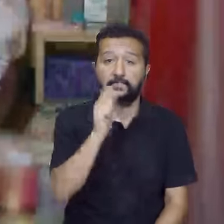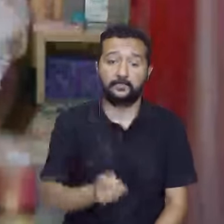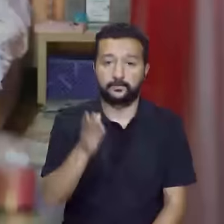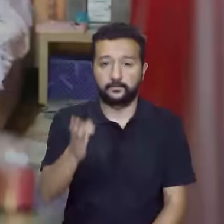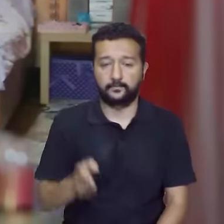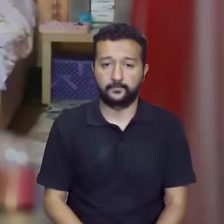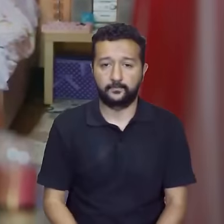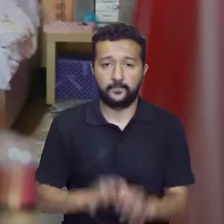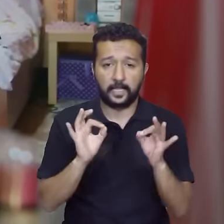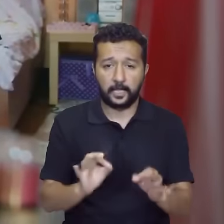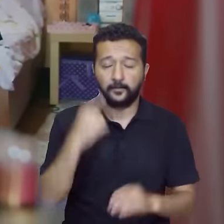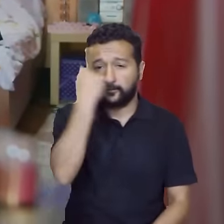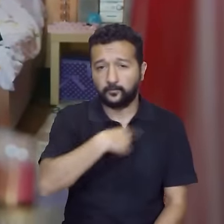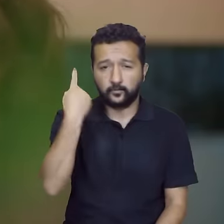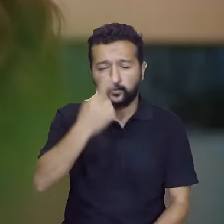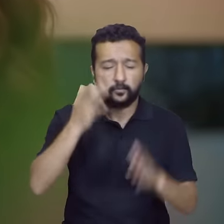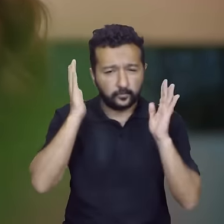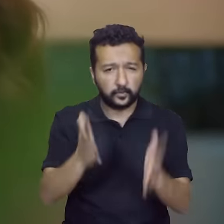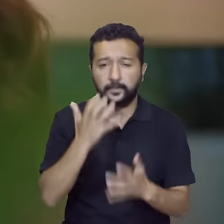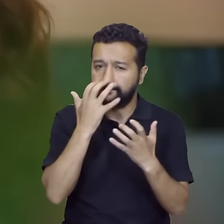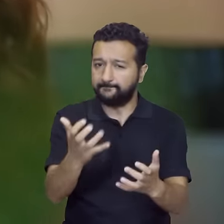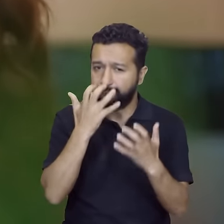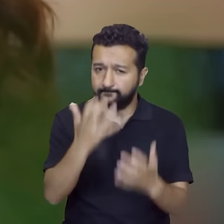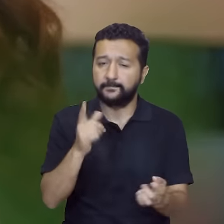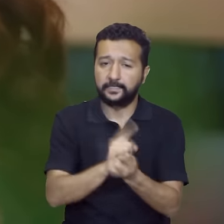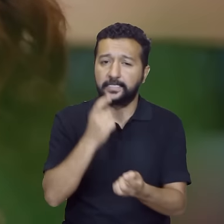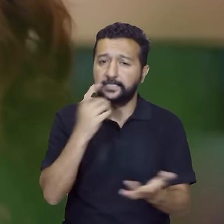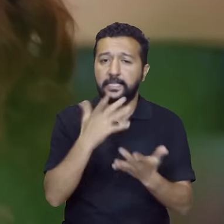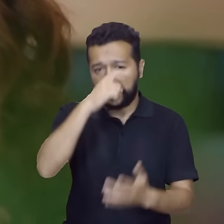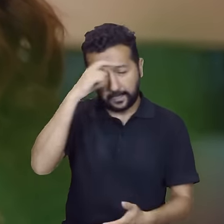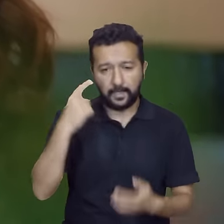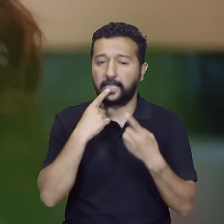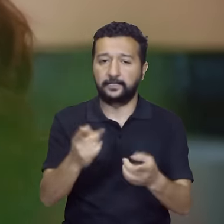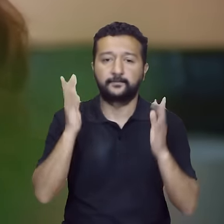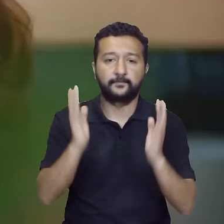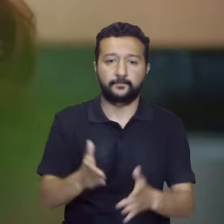kaçıracak. Ya yüzüne gözüne dursun sana verdiğim seneler, emekler.